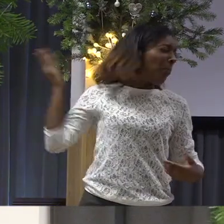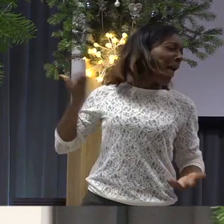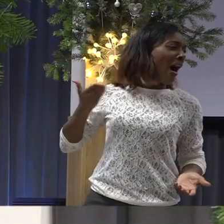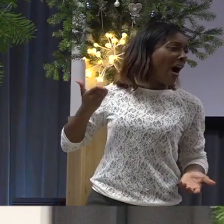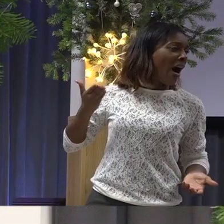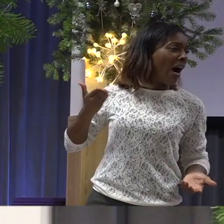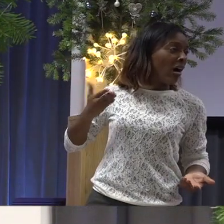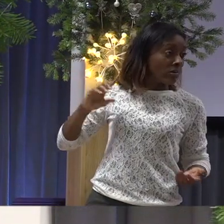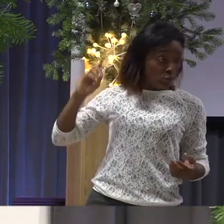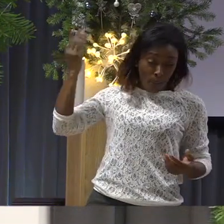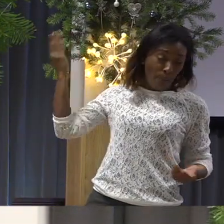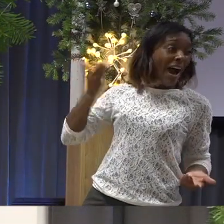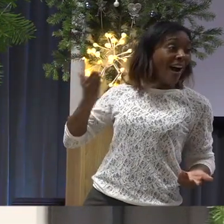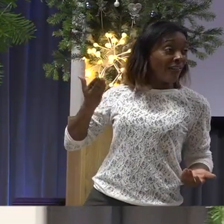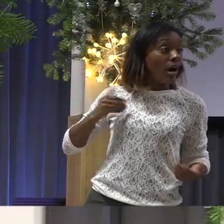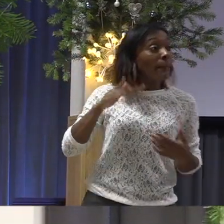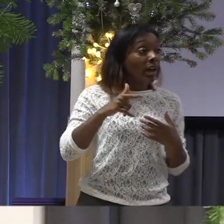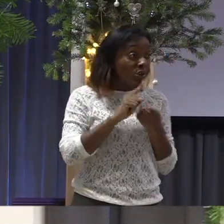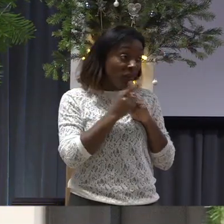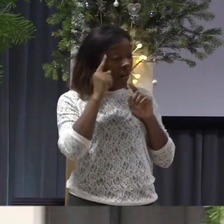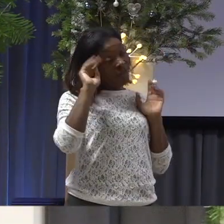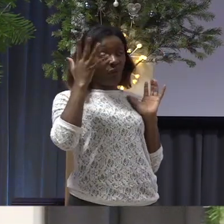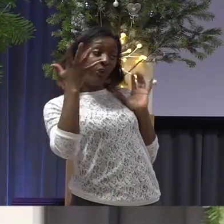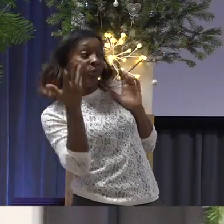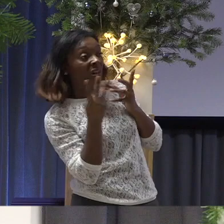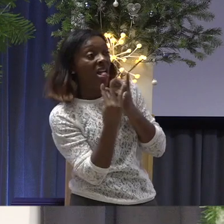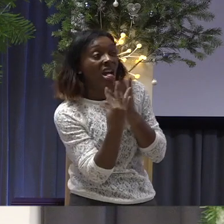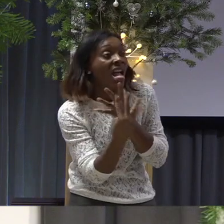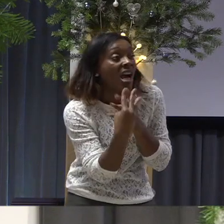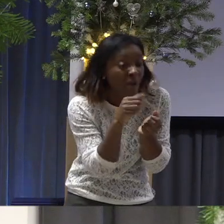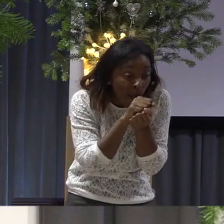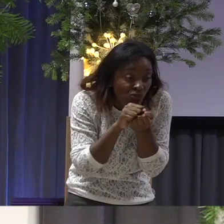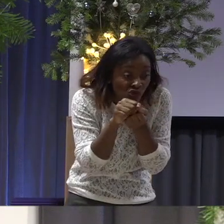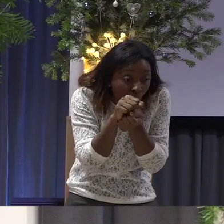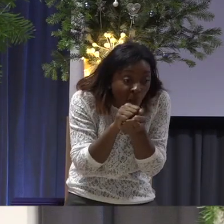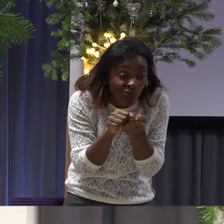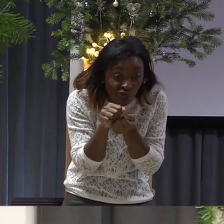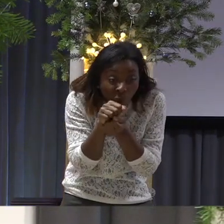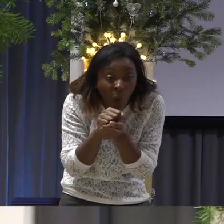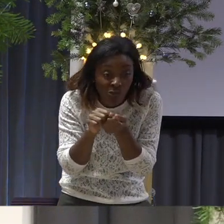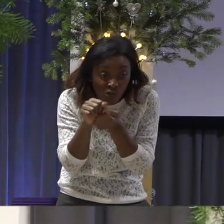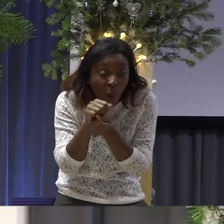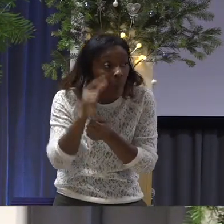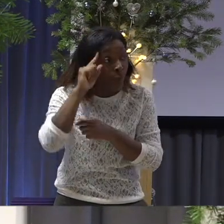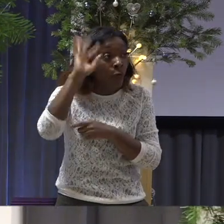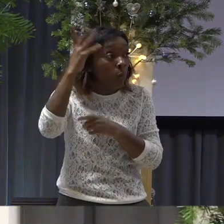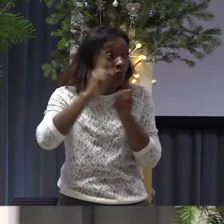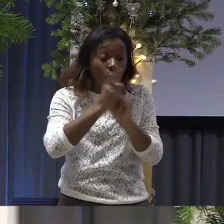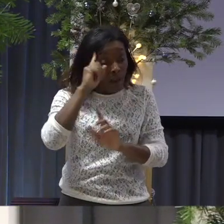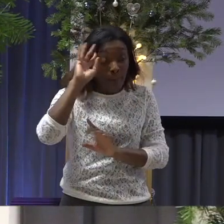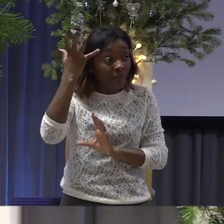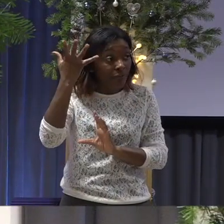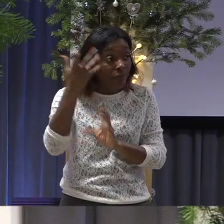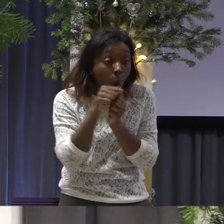mangé, brouter l'herbe comme une vache. Il a passé quelques années dans la folie. Son cerveau avait tourné, il n'y avait